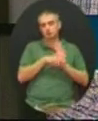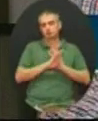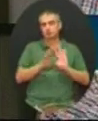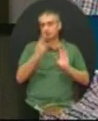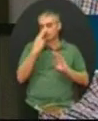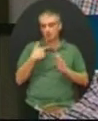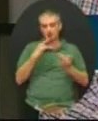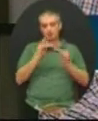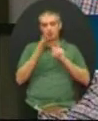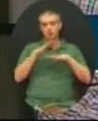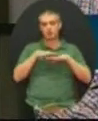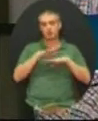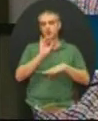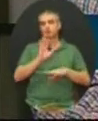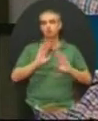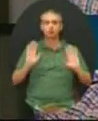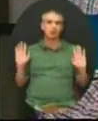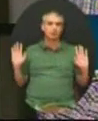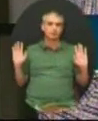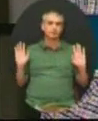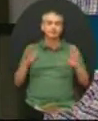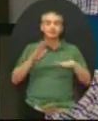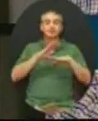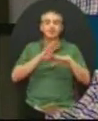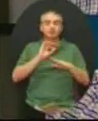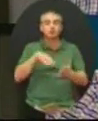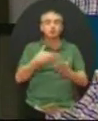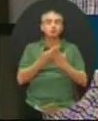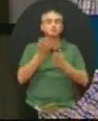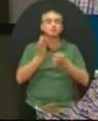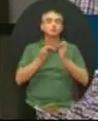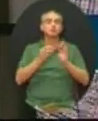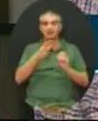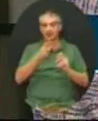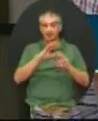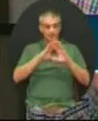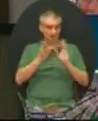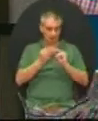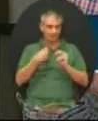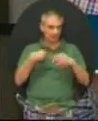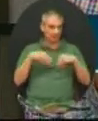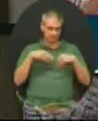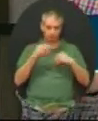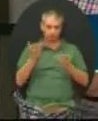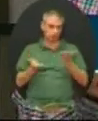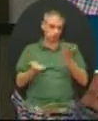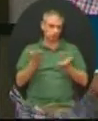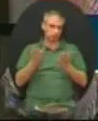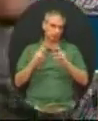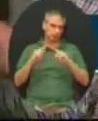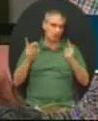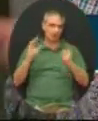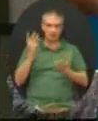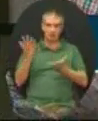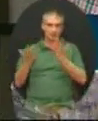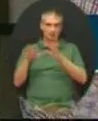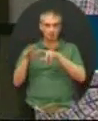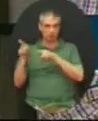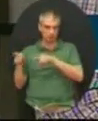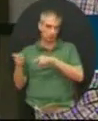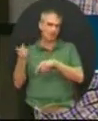שבעיניי מנוגדת לתפקיד שלו. כי התפקידו של היועץ המשפטי, של היועץ המשפטי בכלל, ואני מסכים שיש השוואה מסוימת למרות כל ההבדלים בין